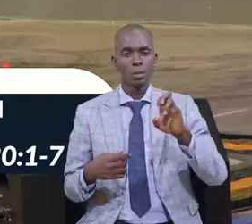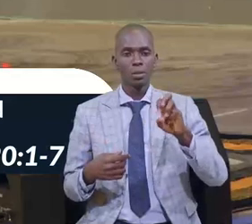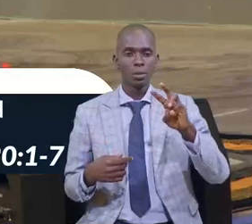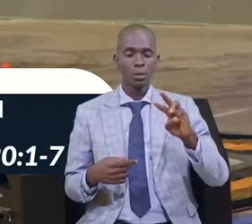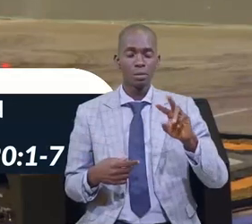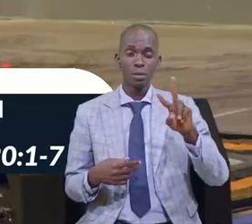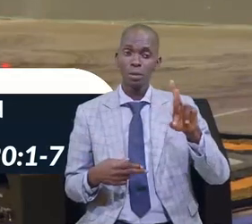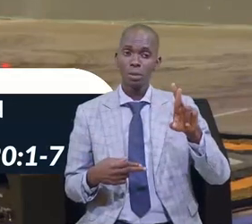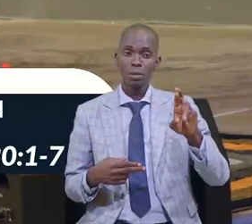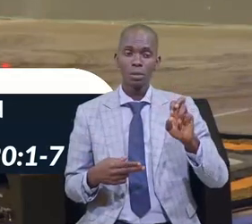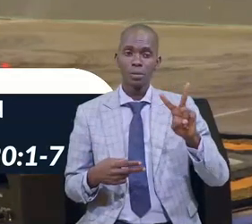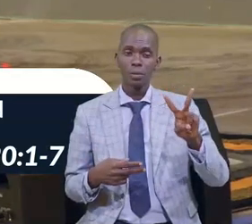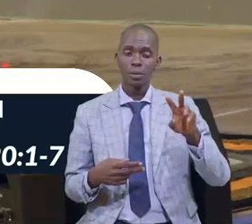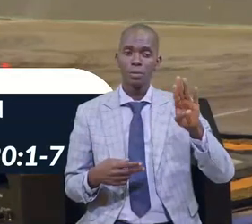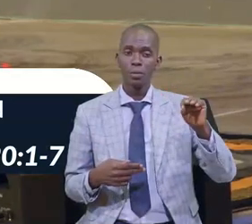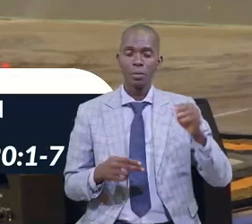Deutéronome,